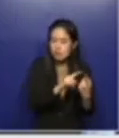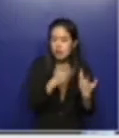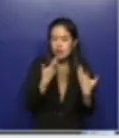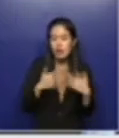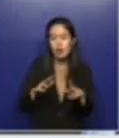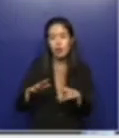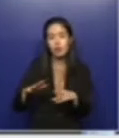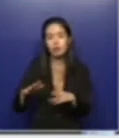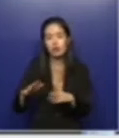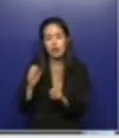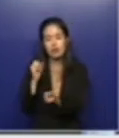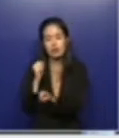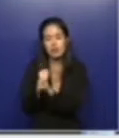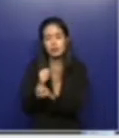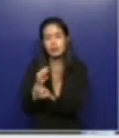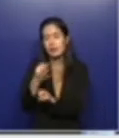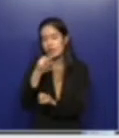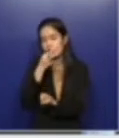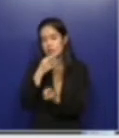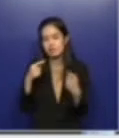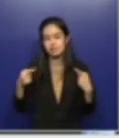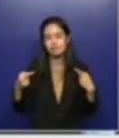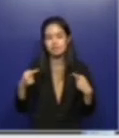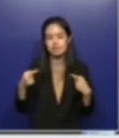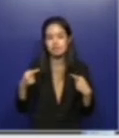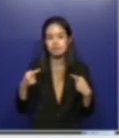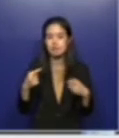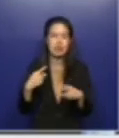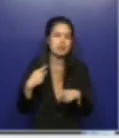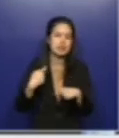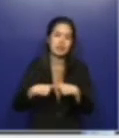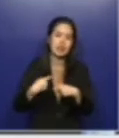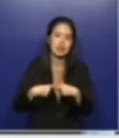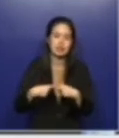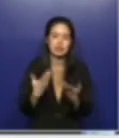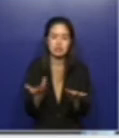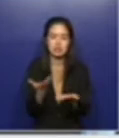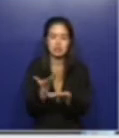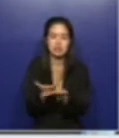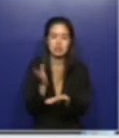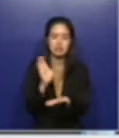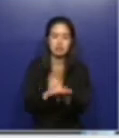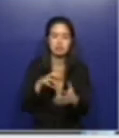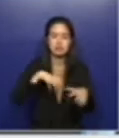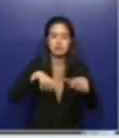มิถุนาเยียวยาก็หมดละนะครับ